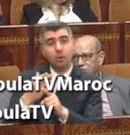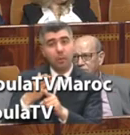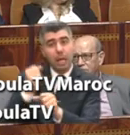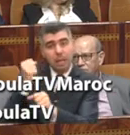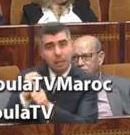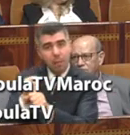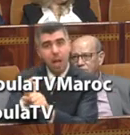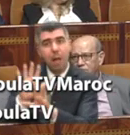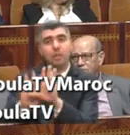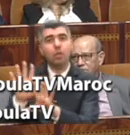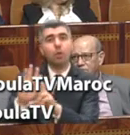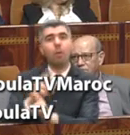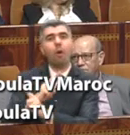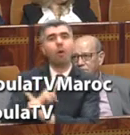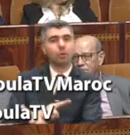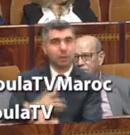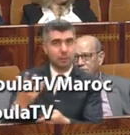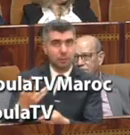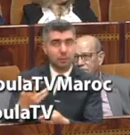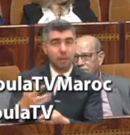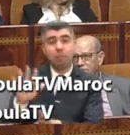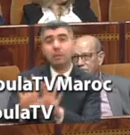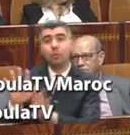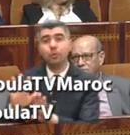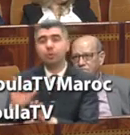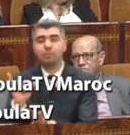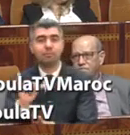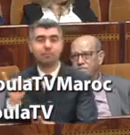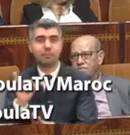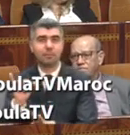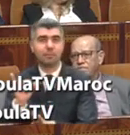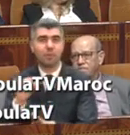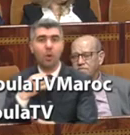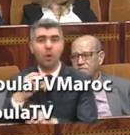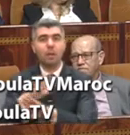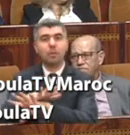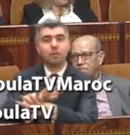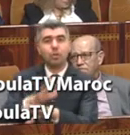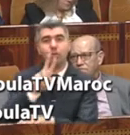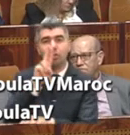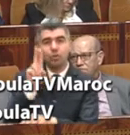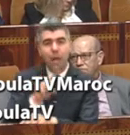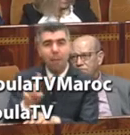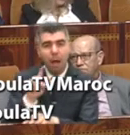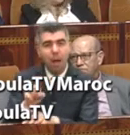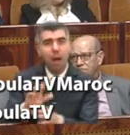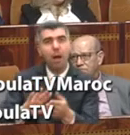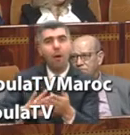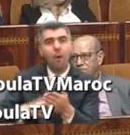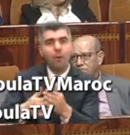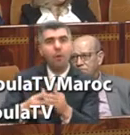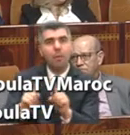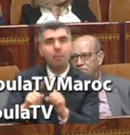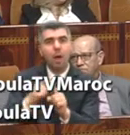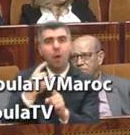15 يوم ويرتاح 15 يوم، ولكن ديك 15 يوم راه دابا تقريبا جميع الجامعات جميع الجمعيات كلشي الاقليم ولا عامر غير